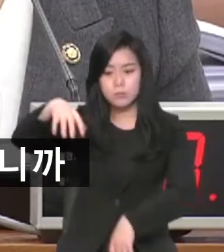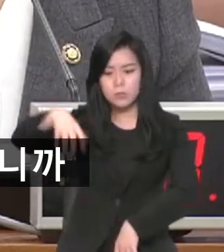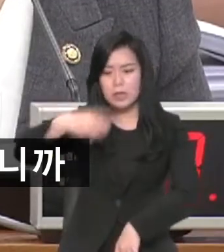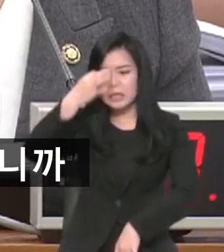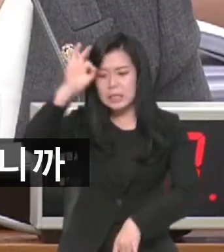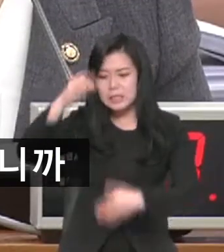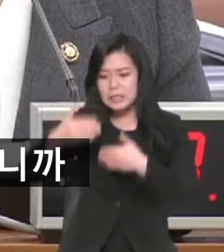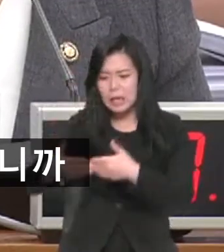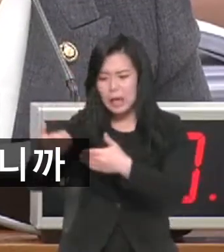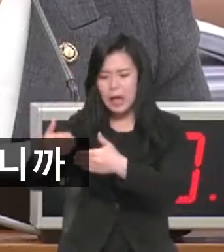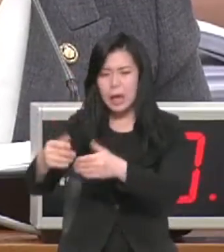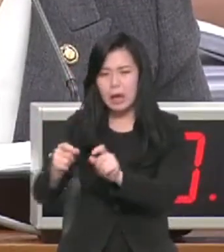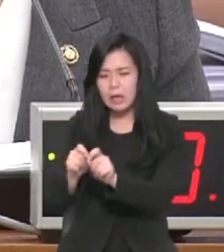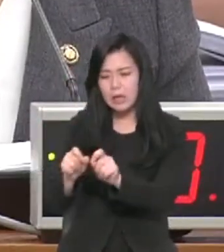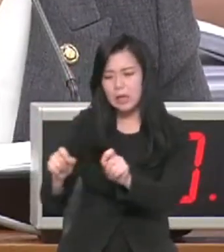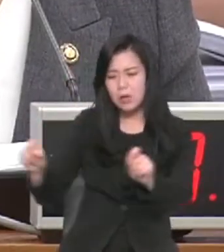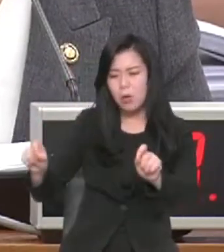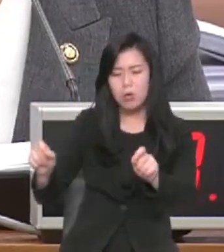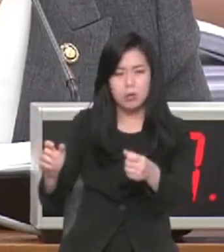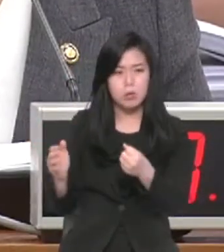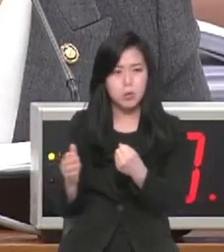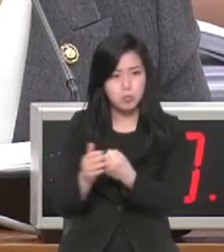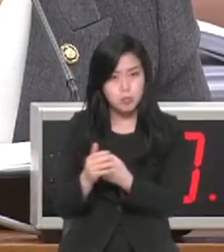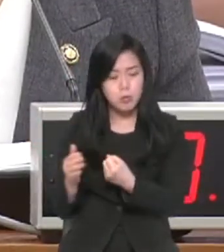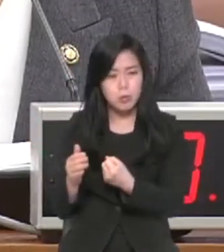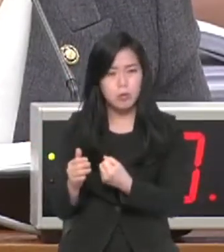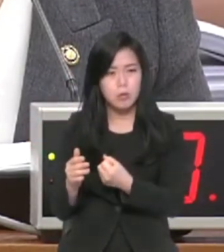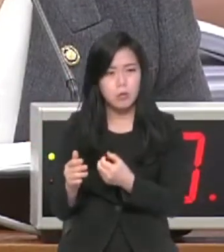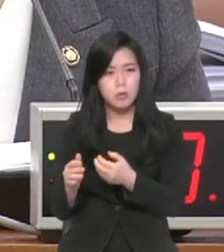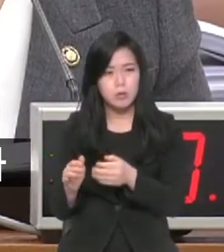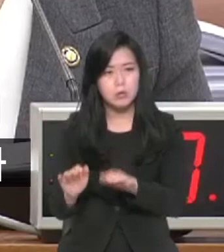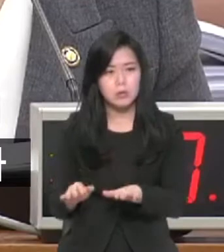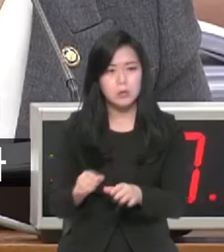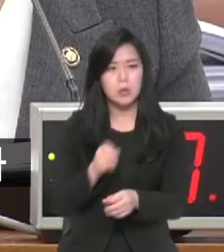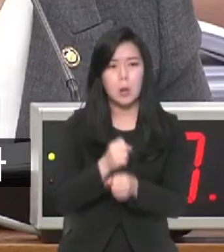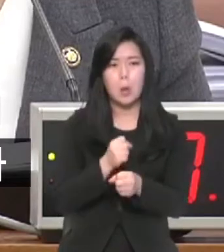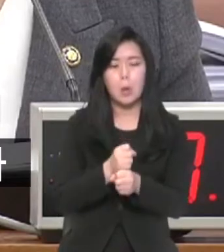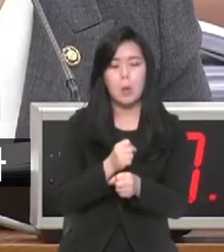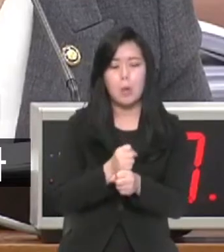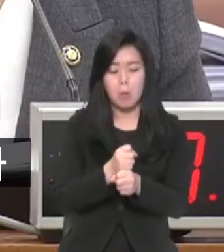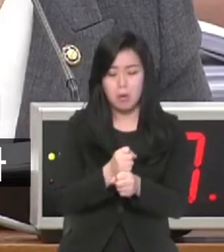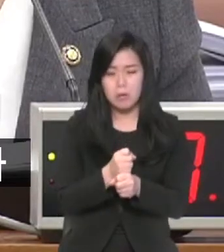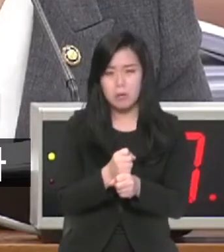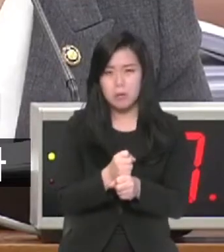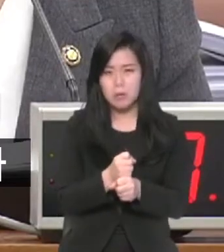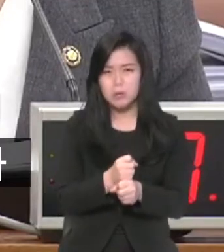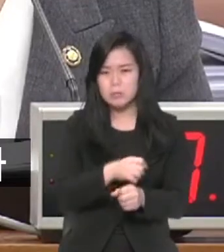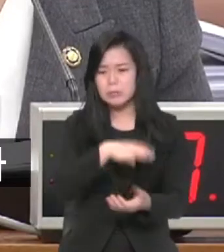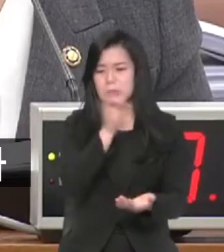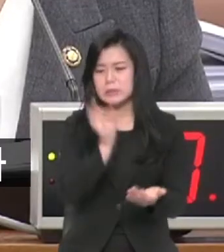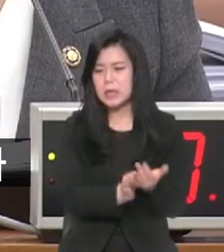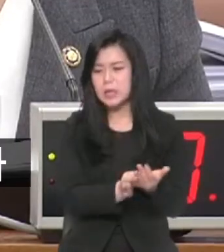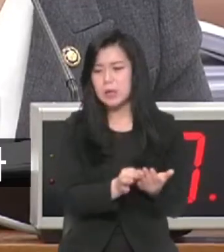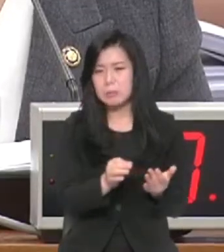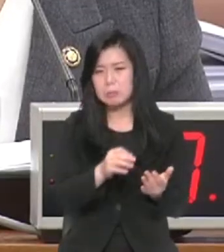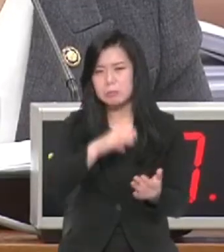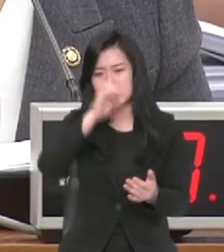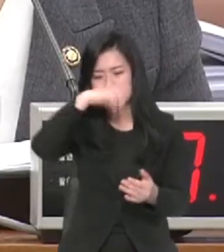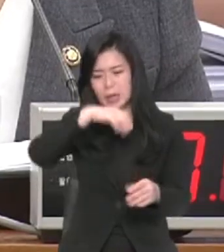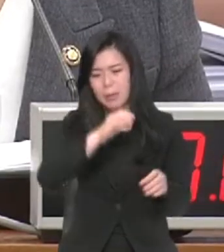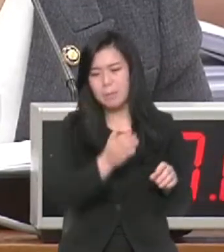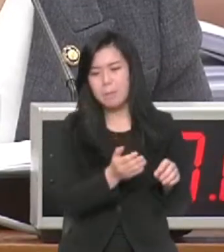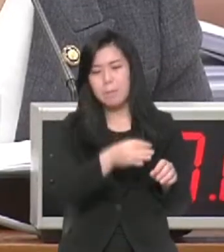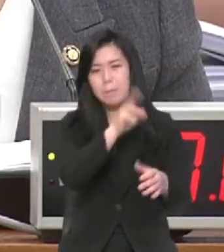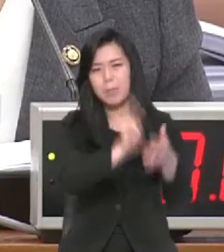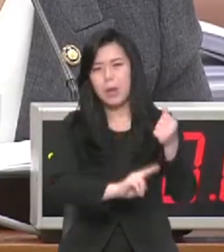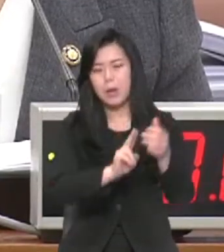오래 걸리다 보니까 인증 받은 업체에다가 미리서 생산되는 걸 싸게 넘기는 이런 것도 너무 행행하고 있으니까 앞으로는